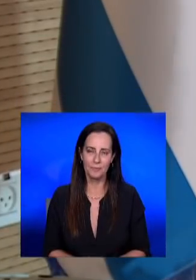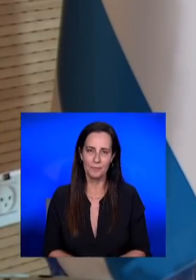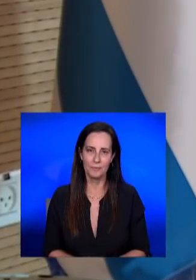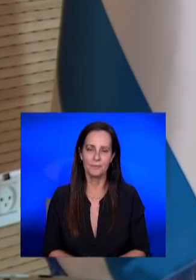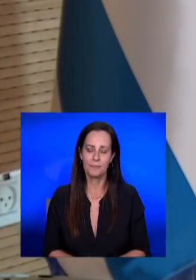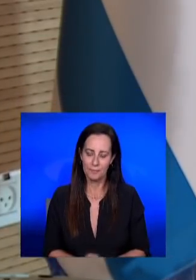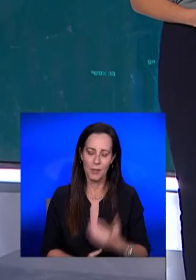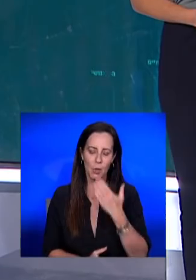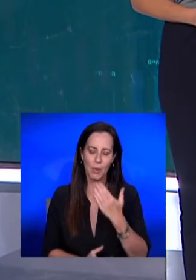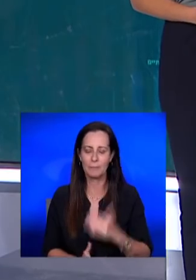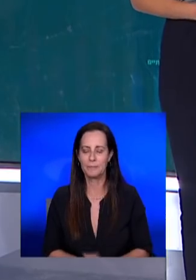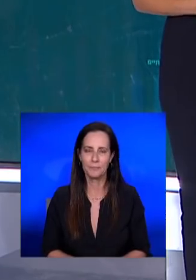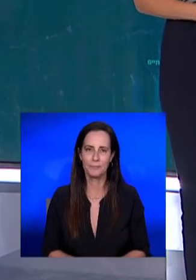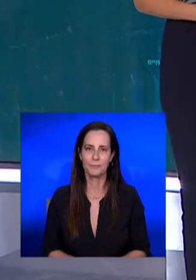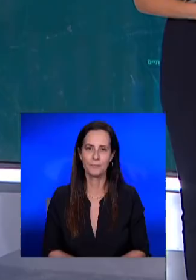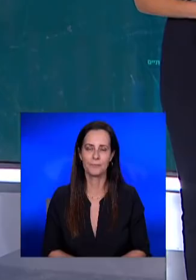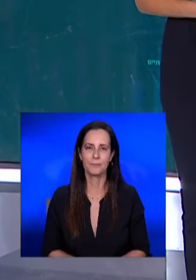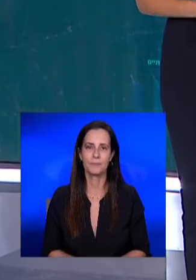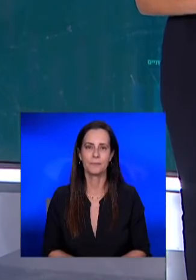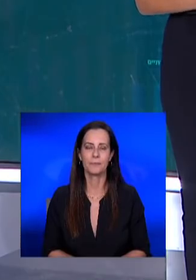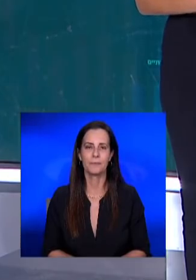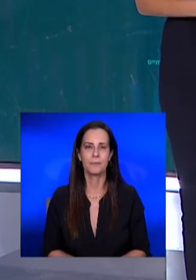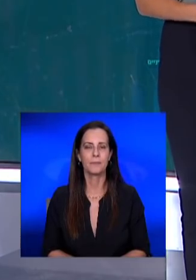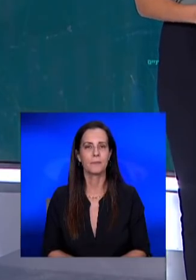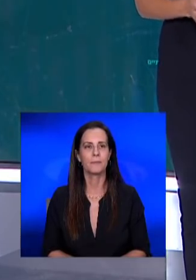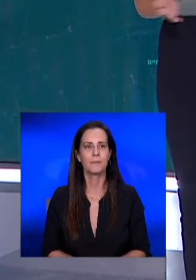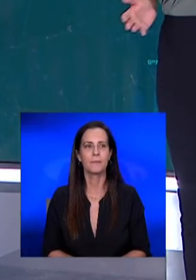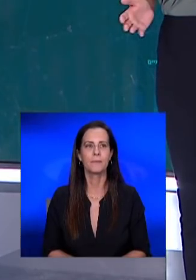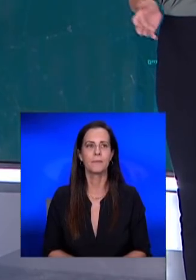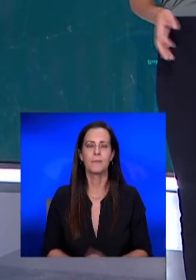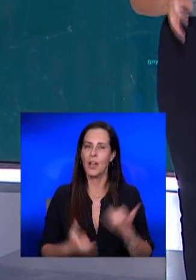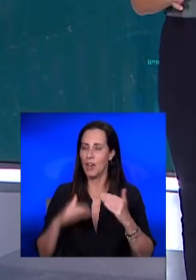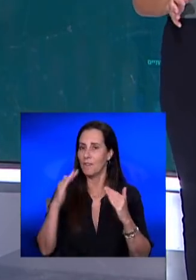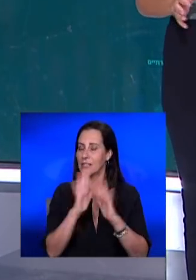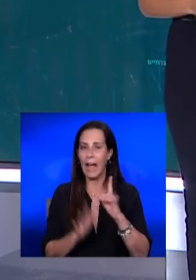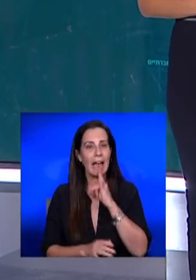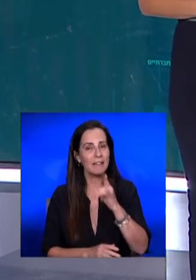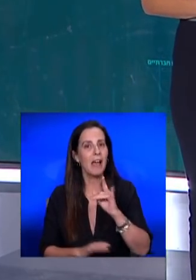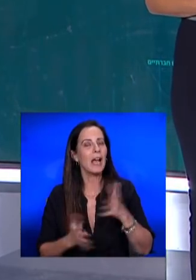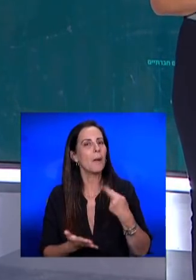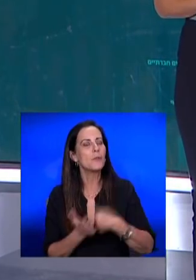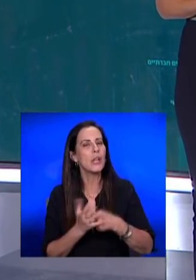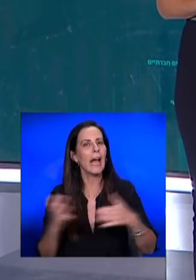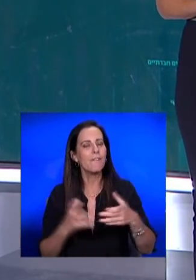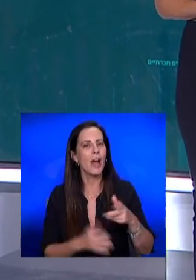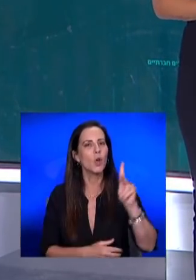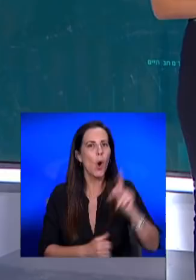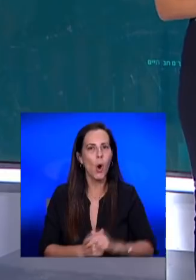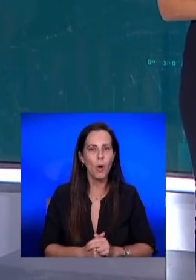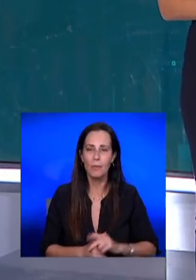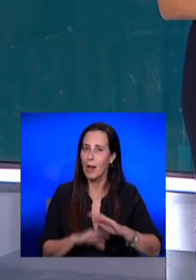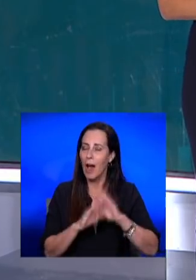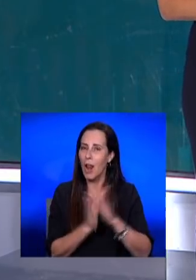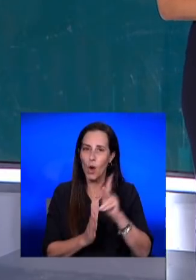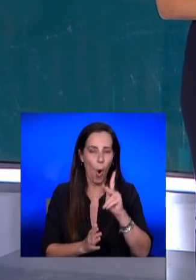תודה רבה ליאל. ואחרי הדברים האלה נעשה הפוגה עם חידה. כמה משלמת חברת קוקה קולה על קולה